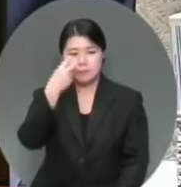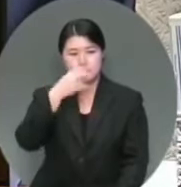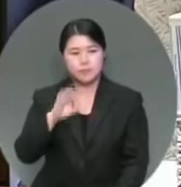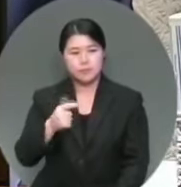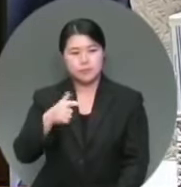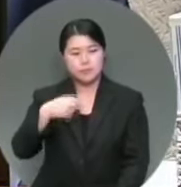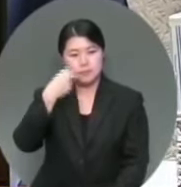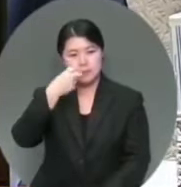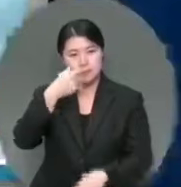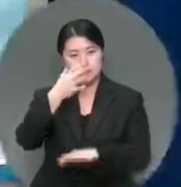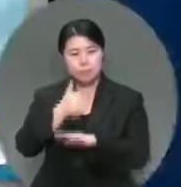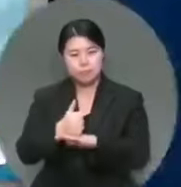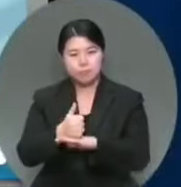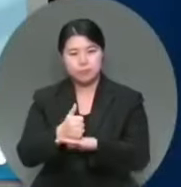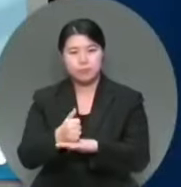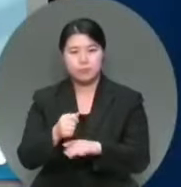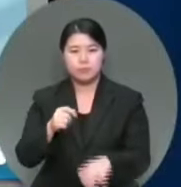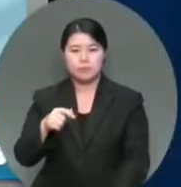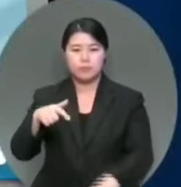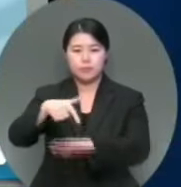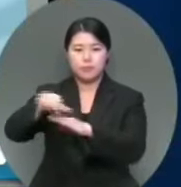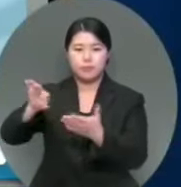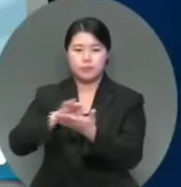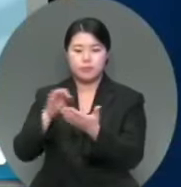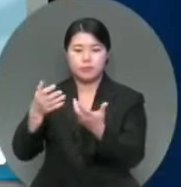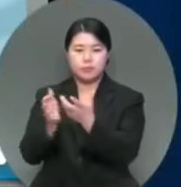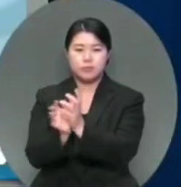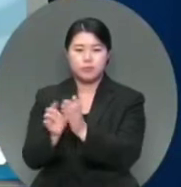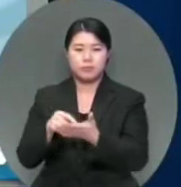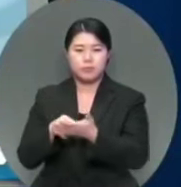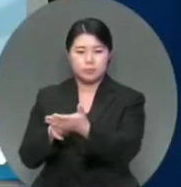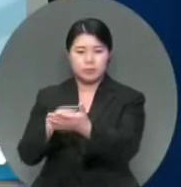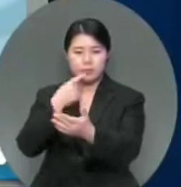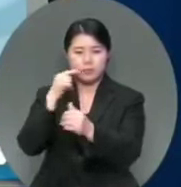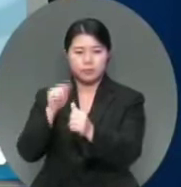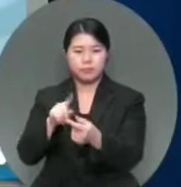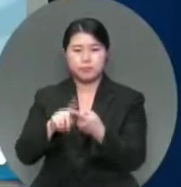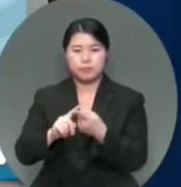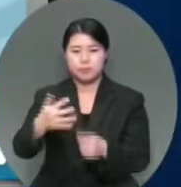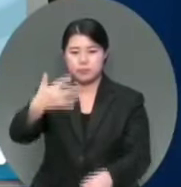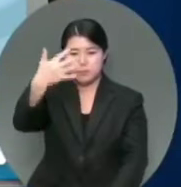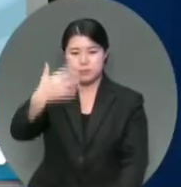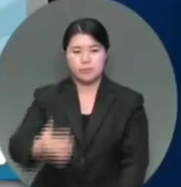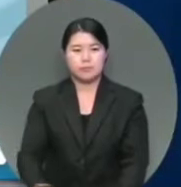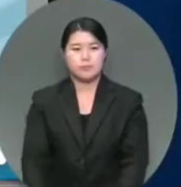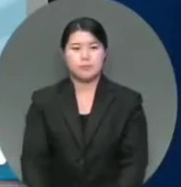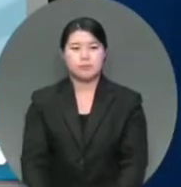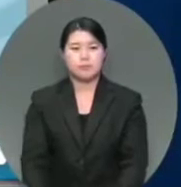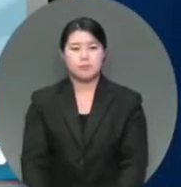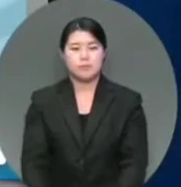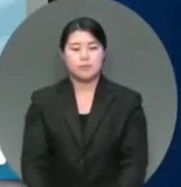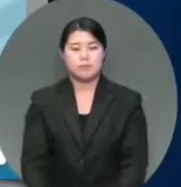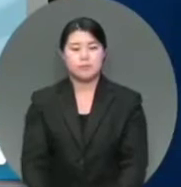감사 결과 기재부 통보 조치 내역에 대해서 저희가 자료화면으로 만들어 보았습니다.